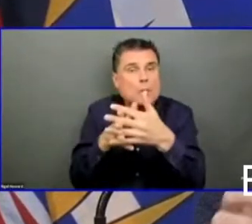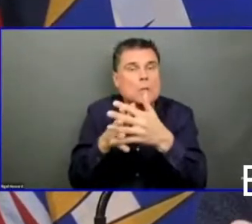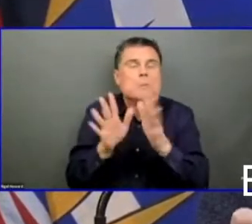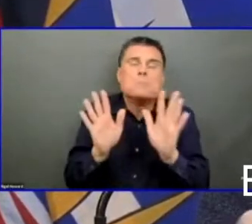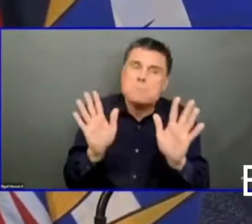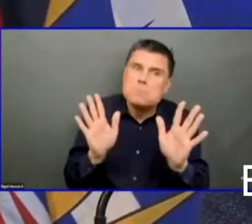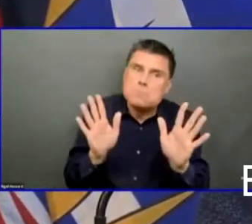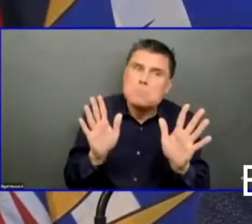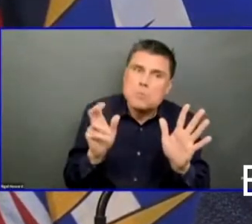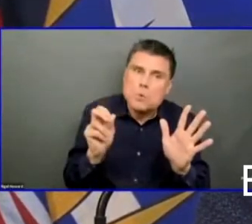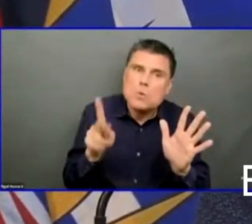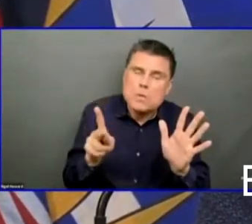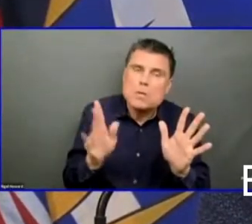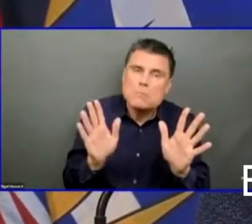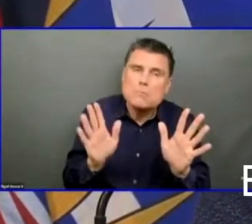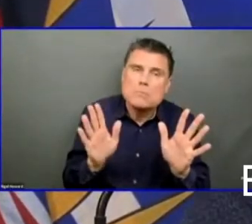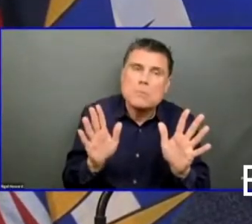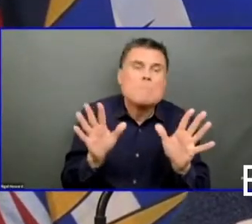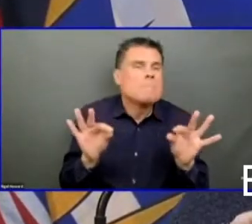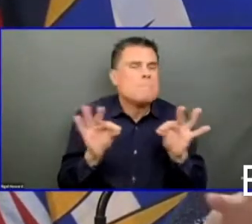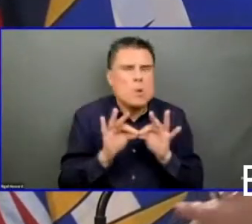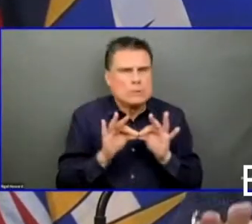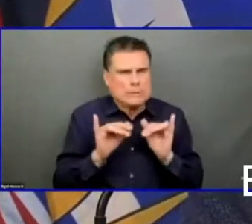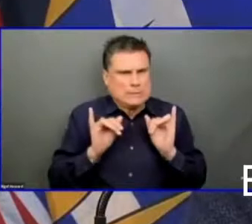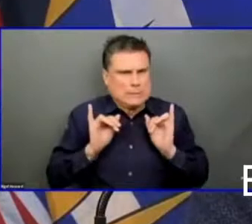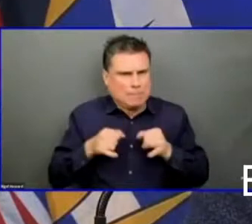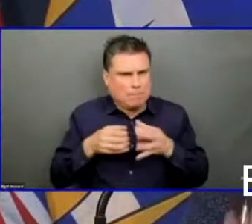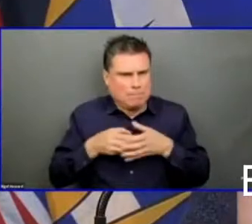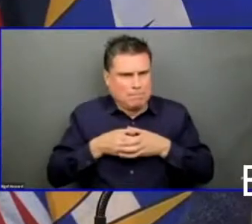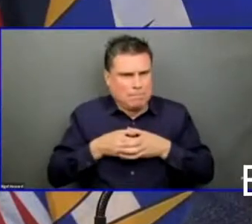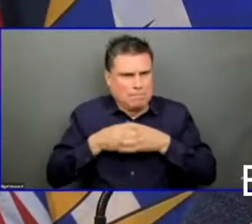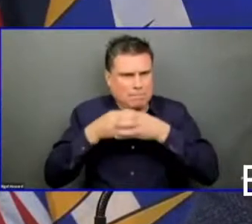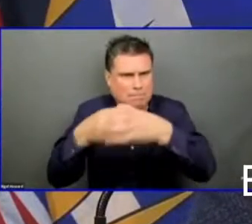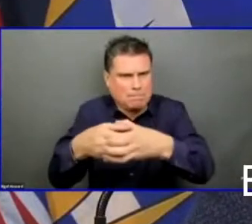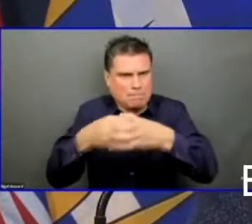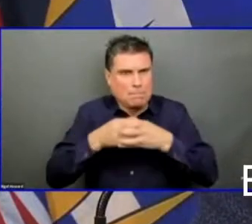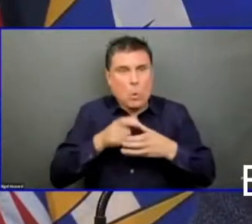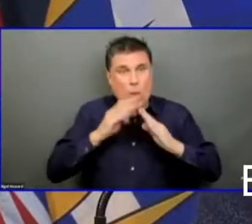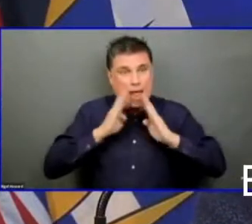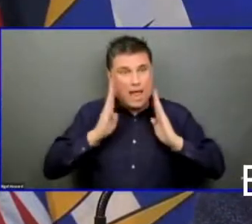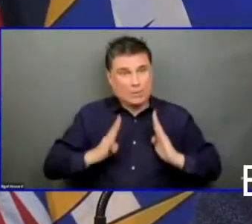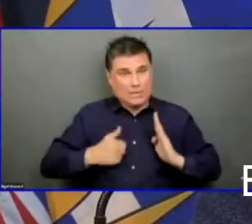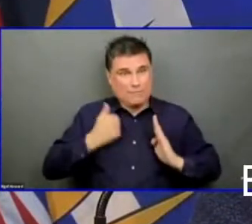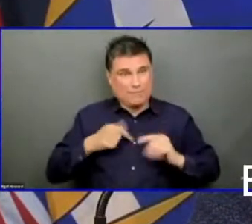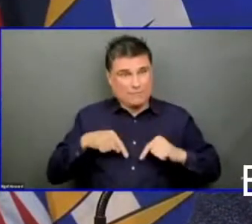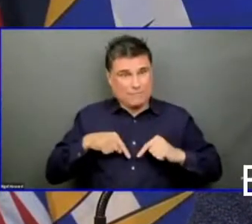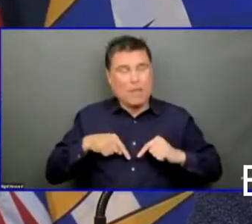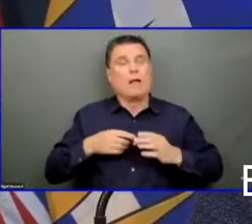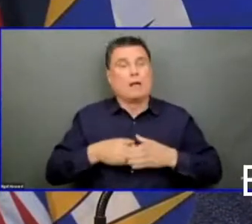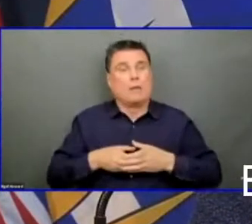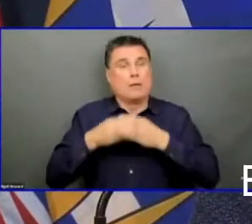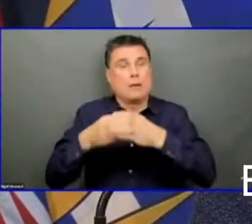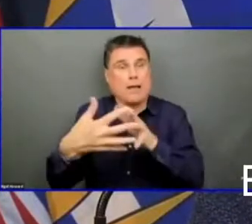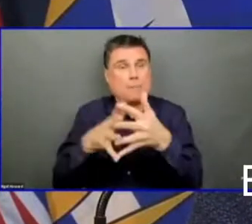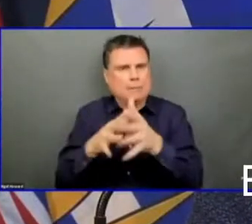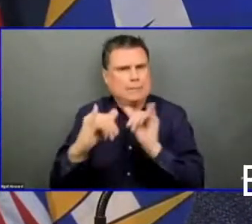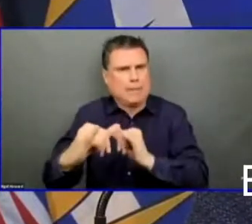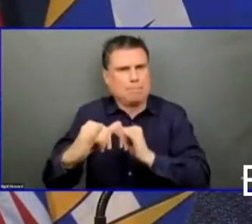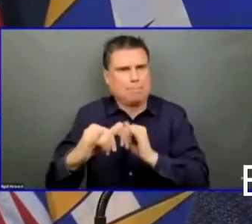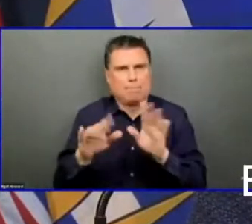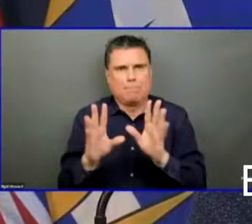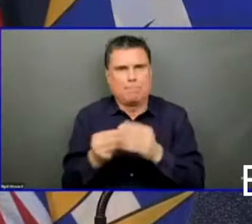我们实际上还是大家以家庭为单位。 travel, and we need to be very aware. We looked at the local health